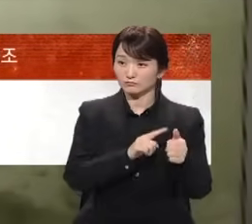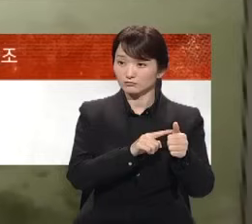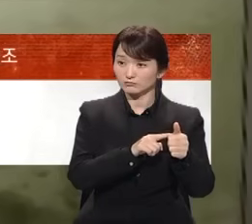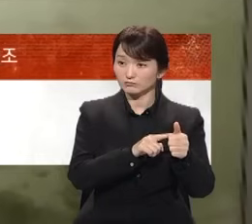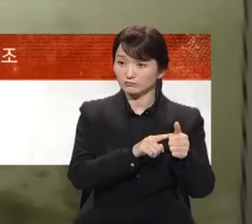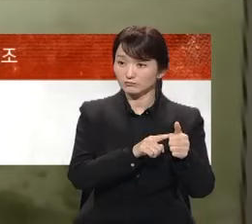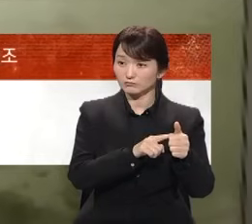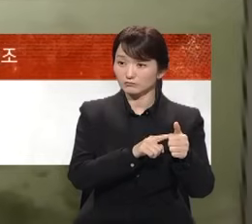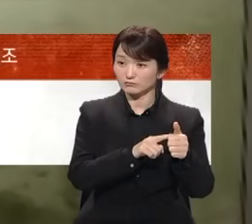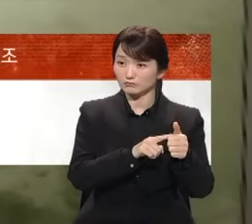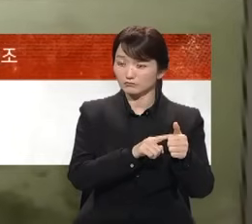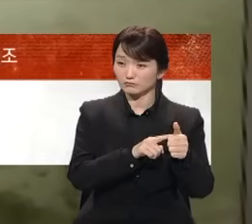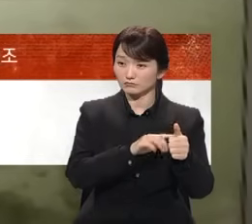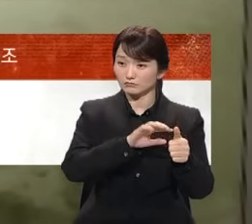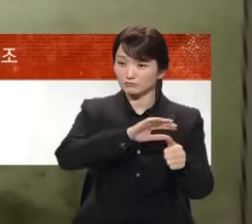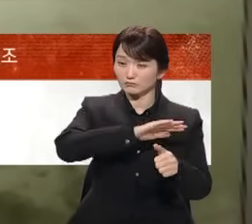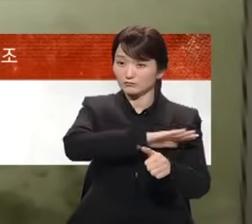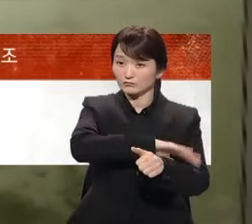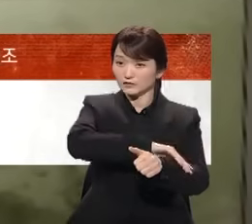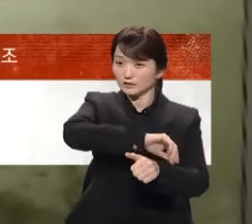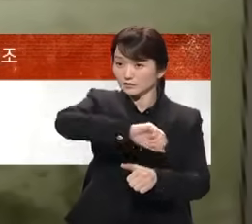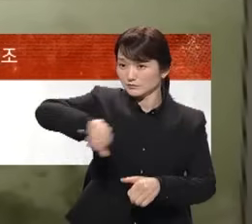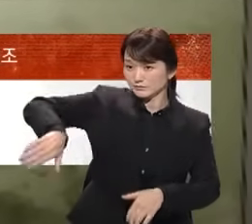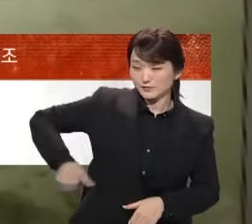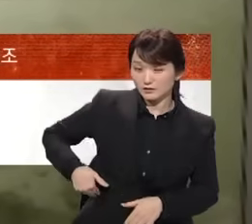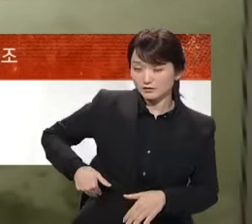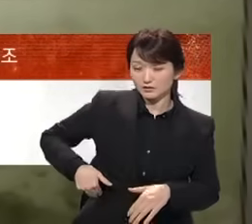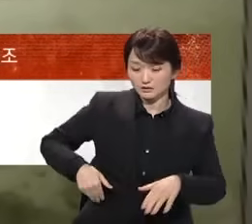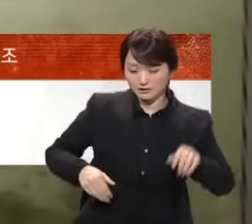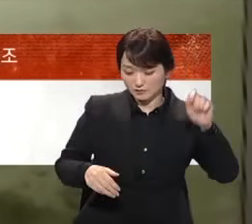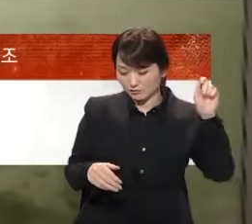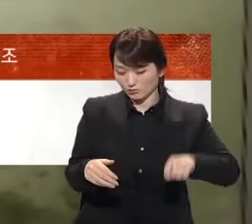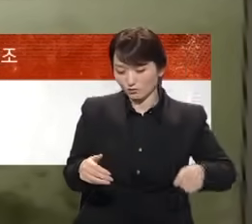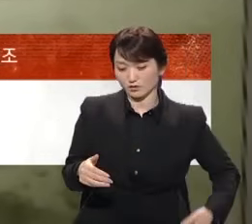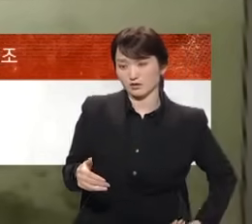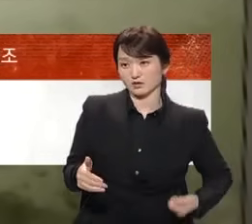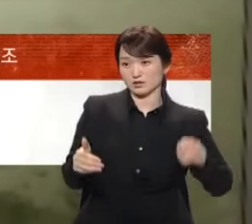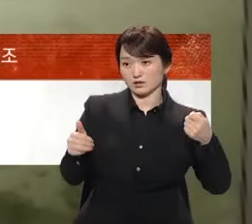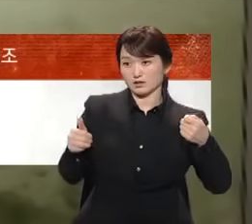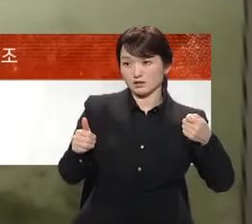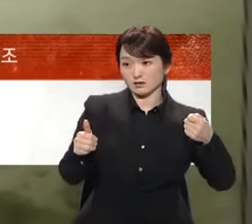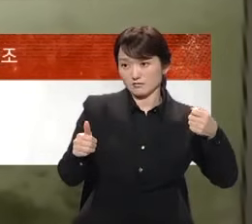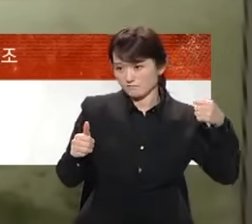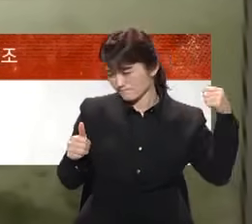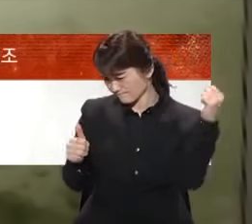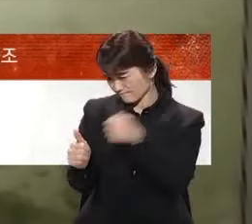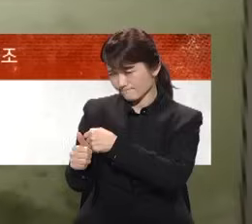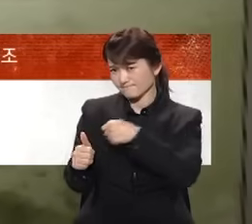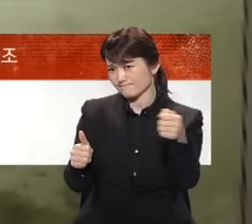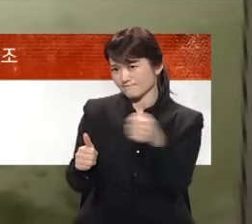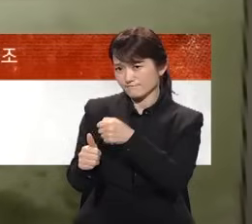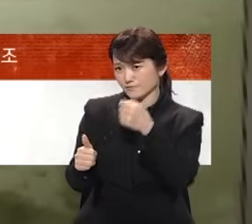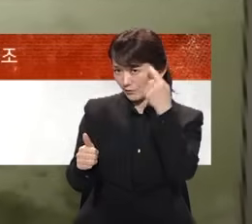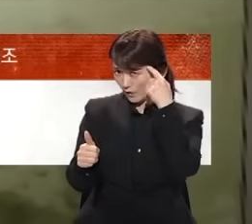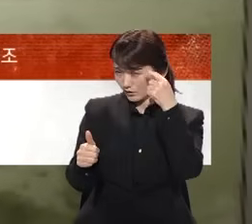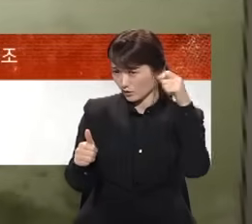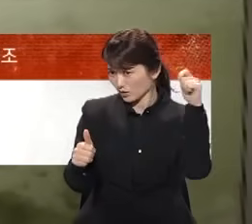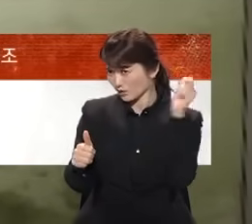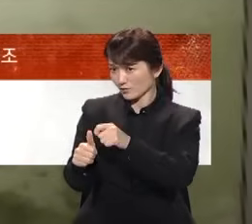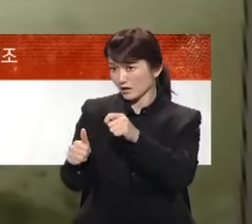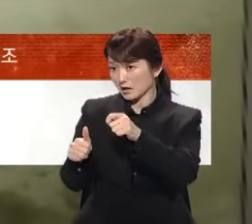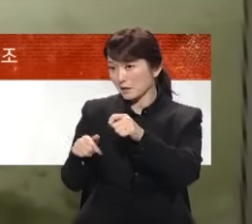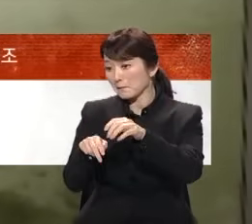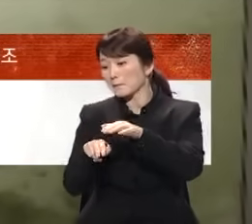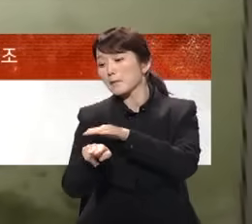마크에서 제가 팔을 잡으니까 갑자기 제 팔을 뿌리치면 한 손으로 장도리를 꺼내가지고 저한테 휘두른 거예요. 머리쪽으로 휘둘러서 제가